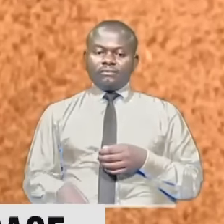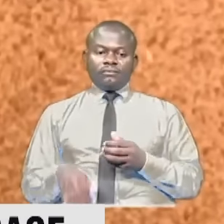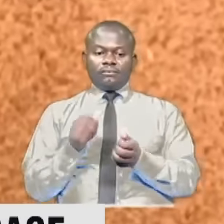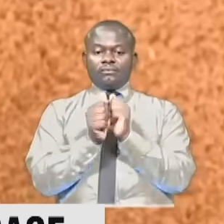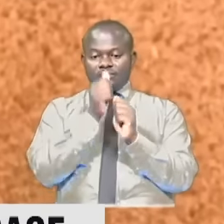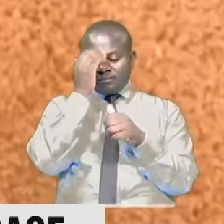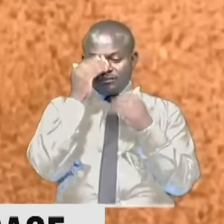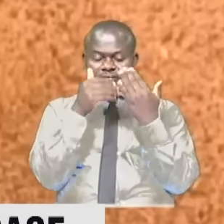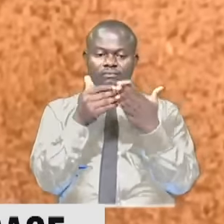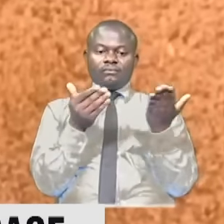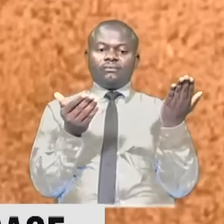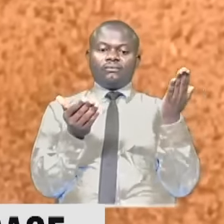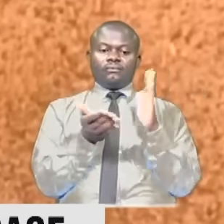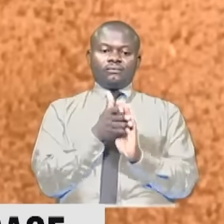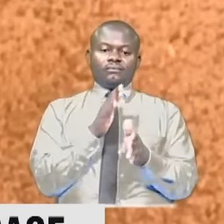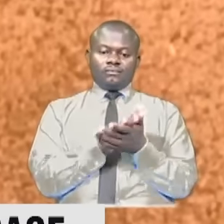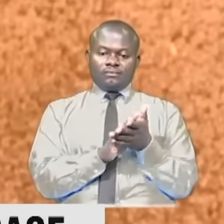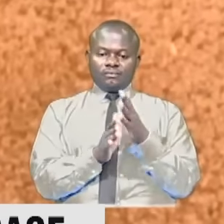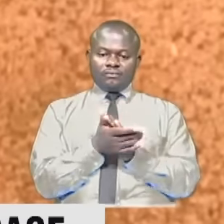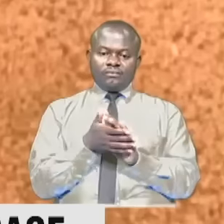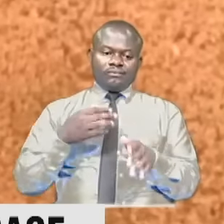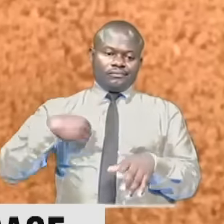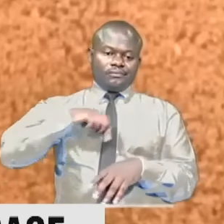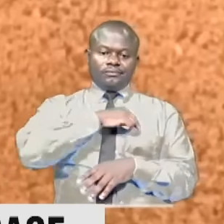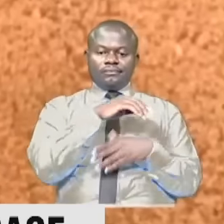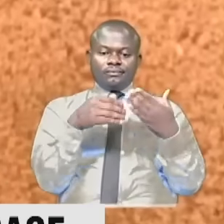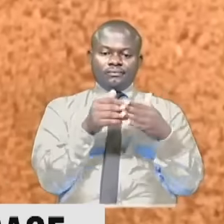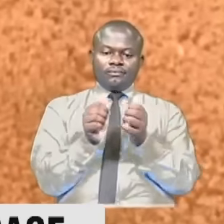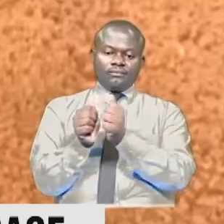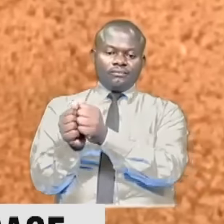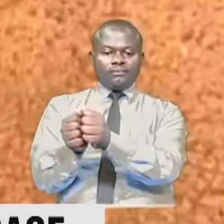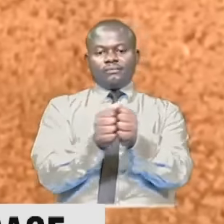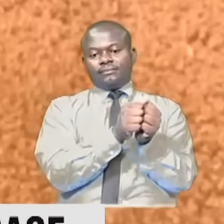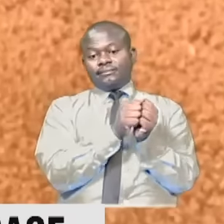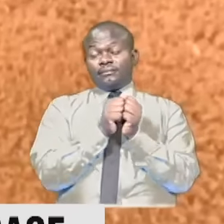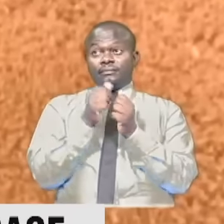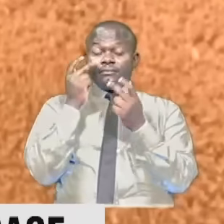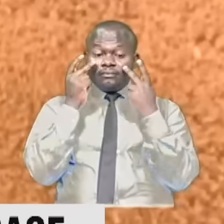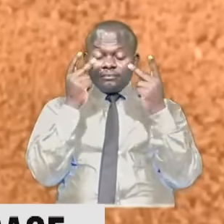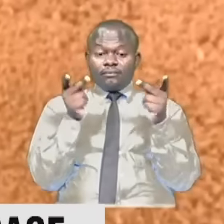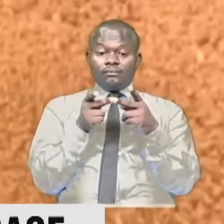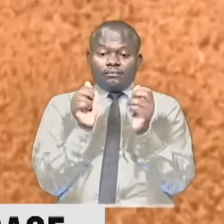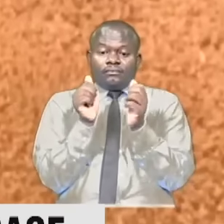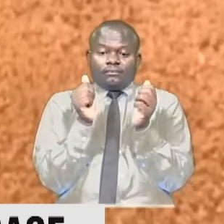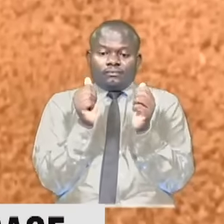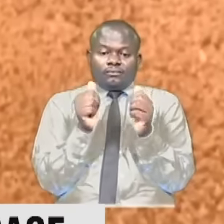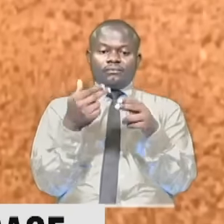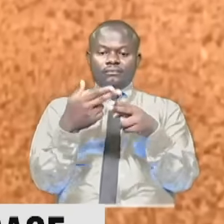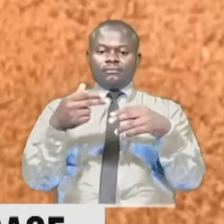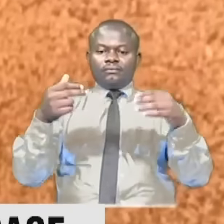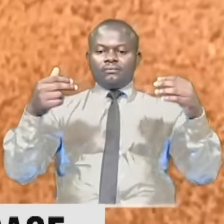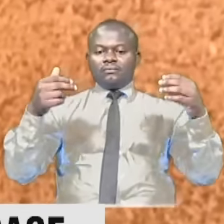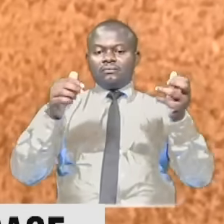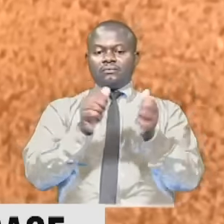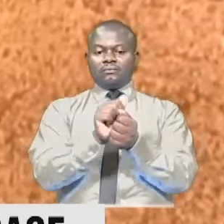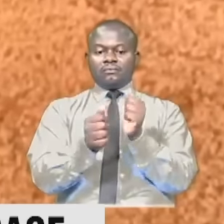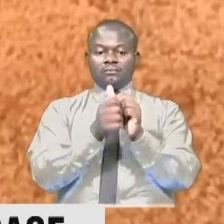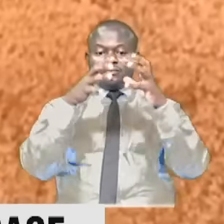mvura yaguye yuzuye. Inzira sendanwa ni ukubona ngo ntubona ko ari ahakonje zigiye kuzagwa rwose. Amazi se yavuye